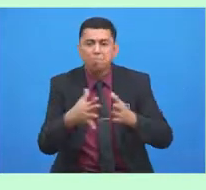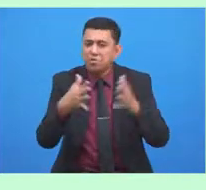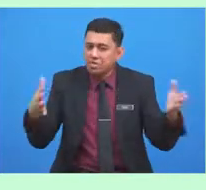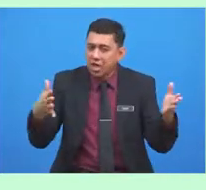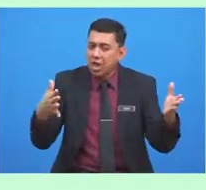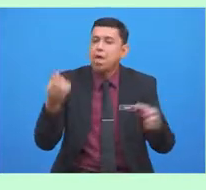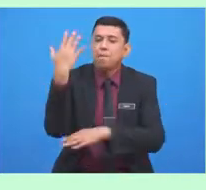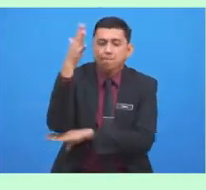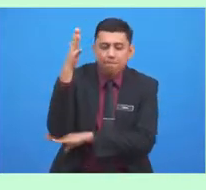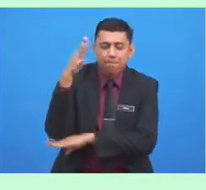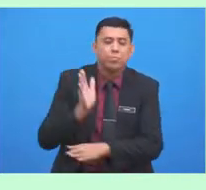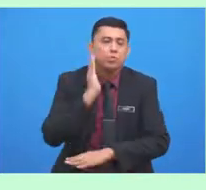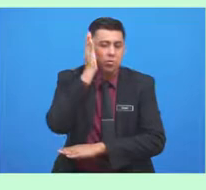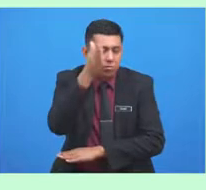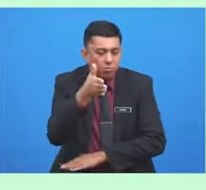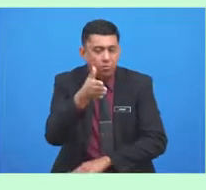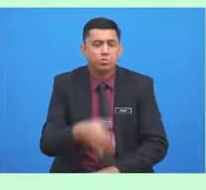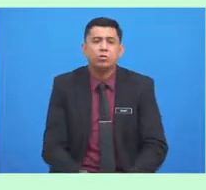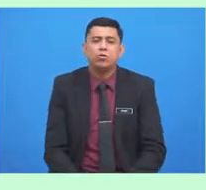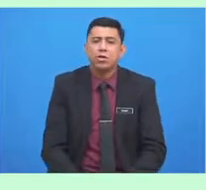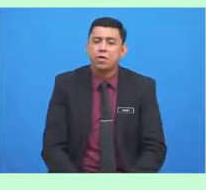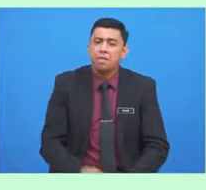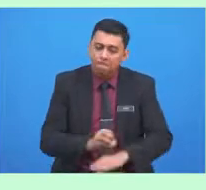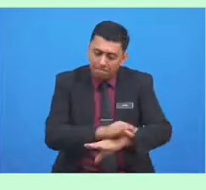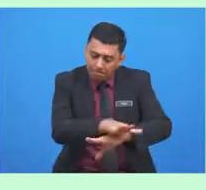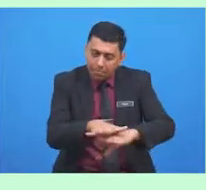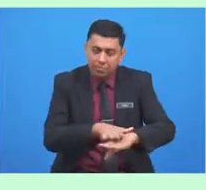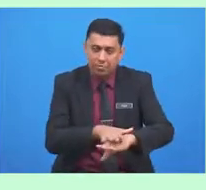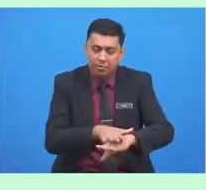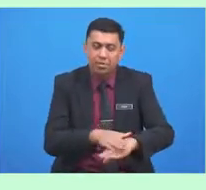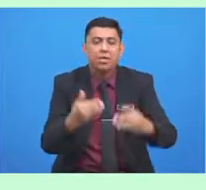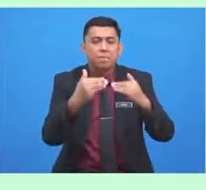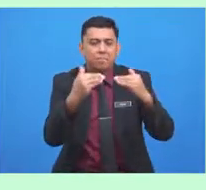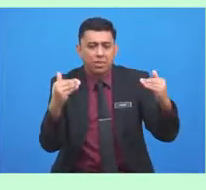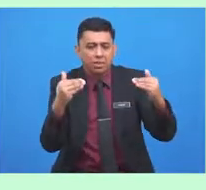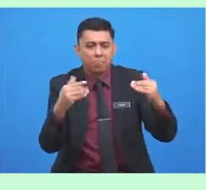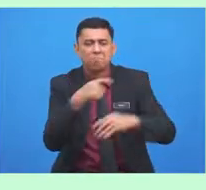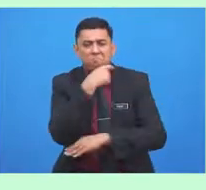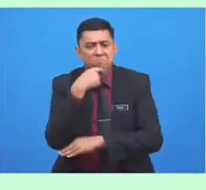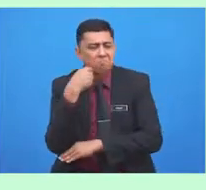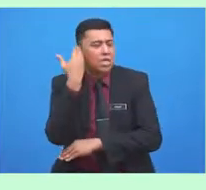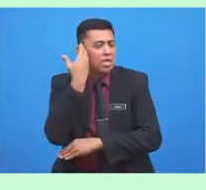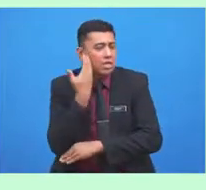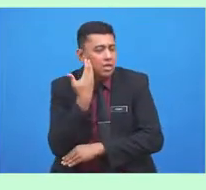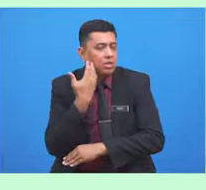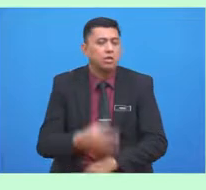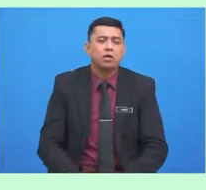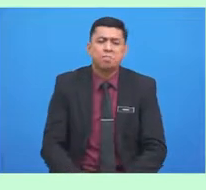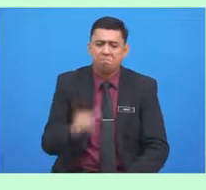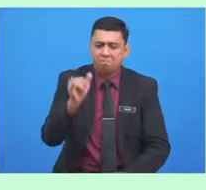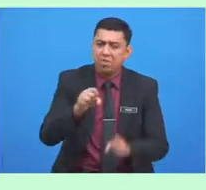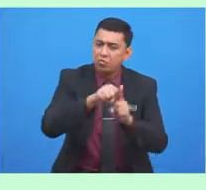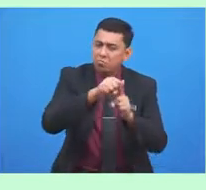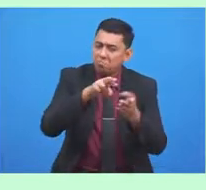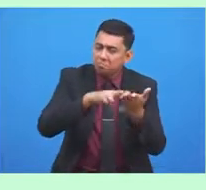dan seterusnya akan mempengaruhi kadar sejat peluhan. Manakala suhu yang rendah akan